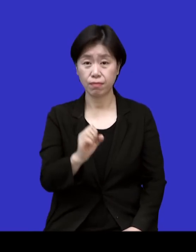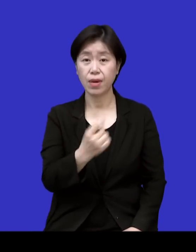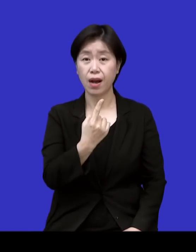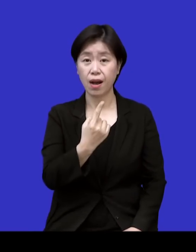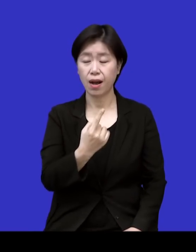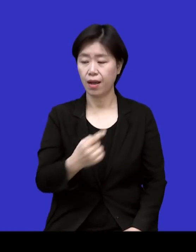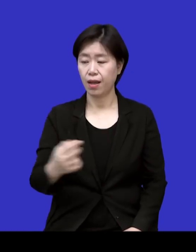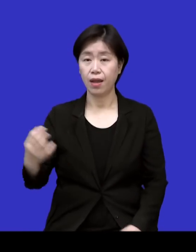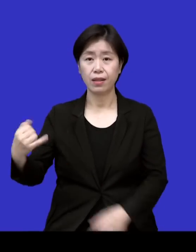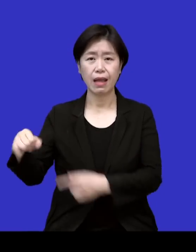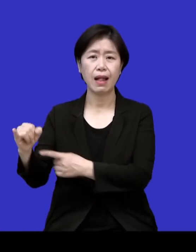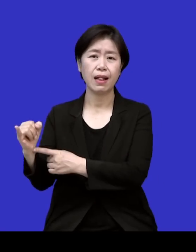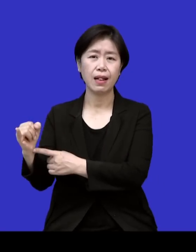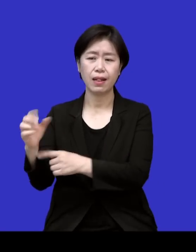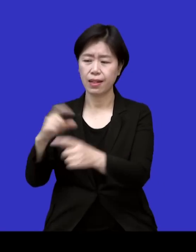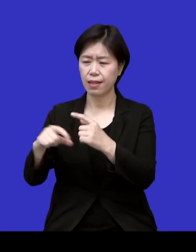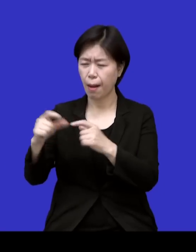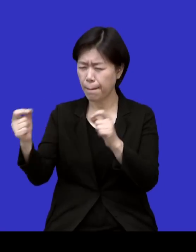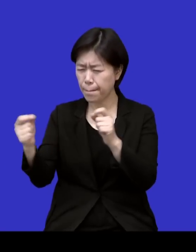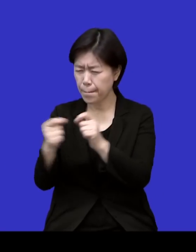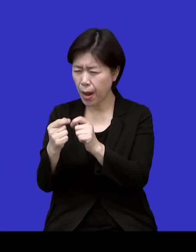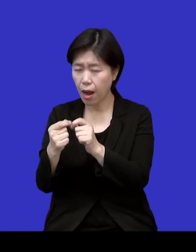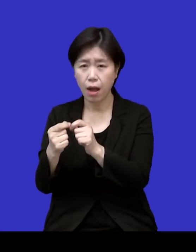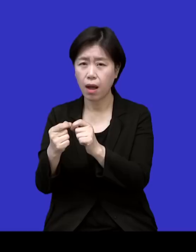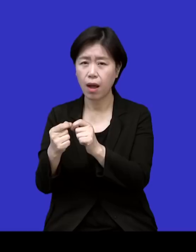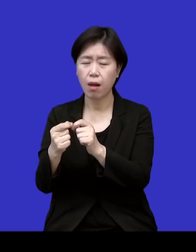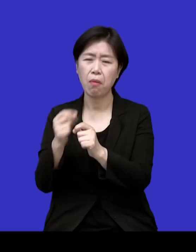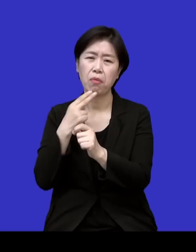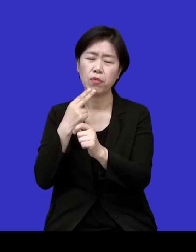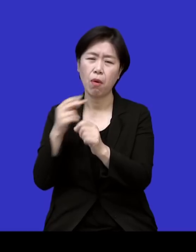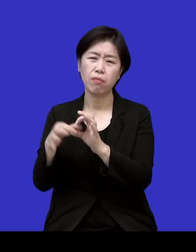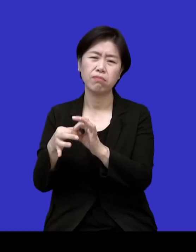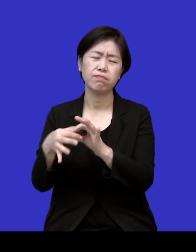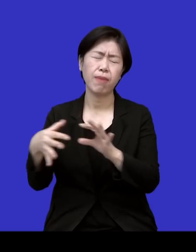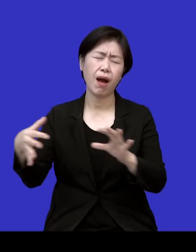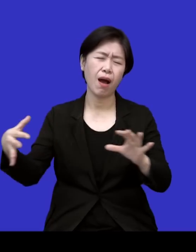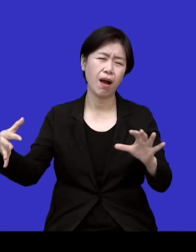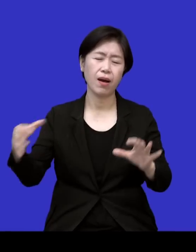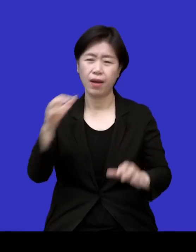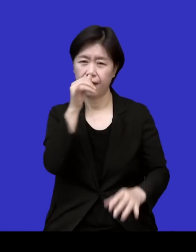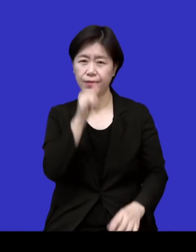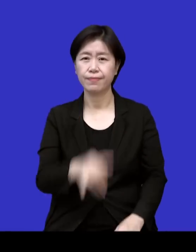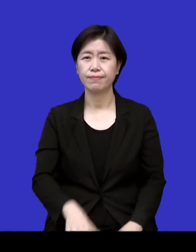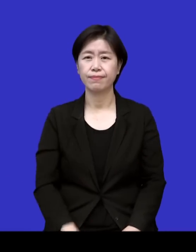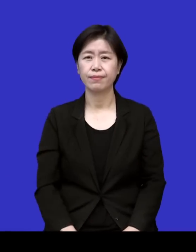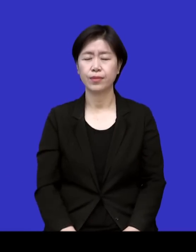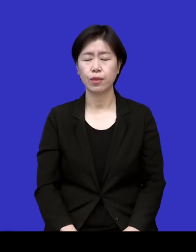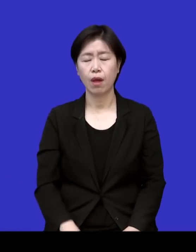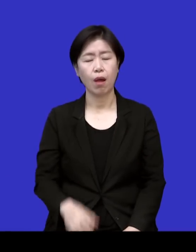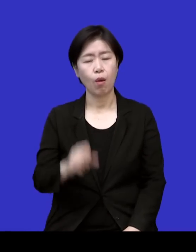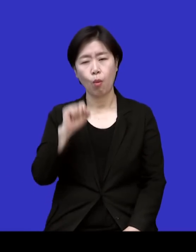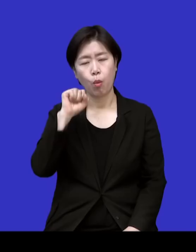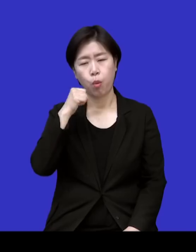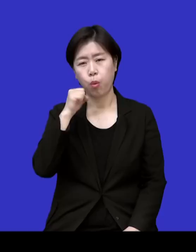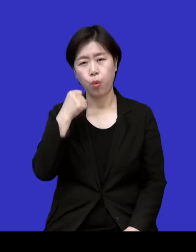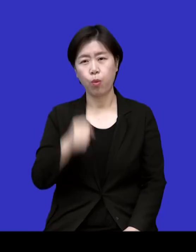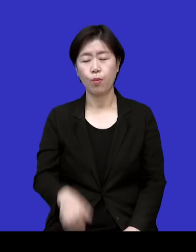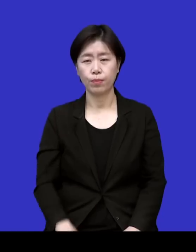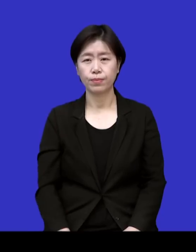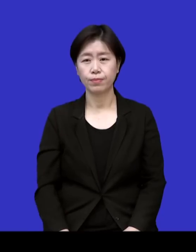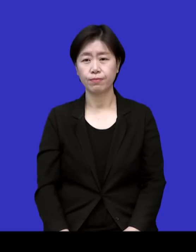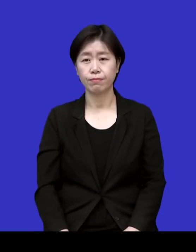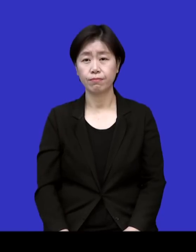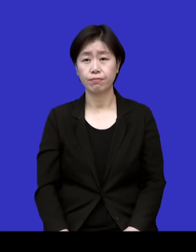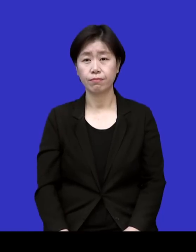더 친밀해질 수 있는 관계가 계속 깨지는구나 이런 생각을 많이 했죠. 너무 어렵다. 그러면